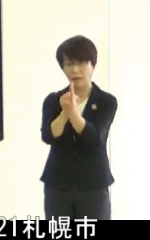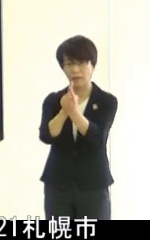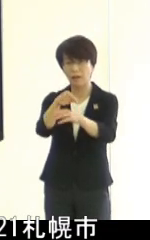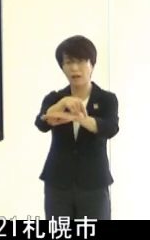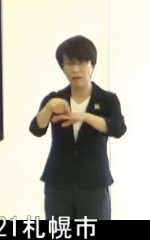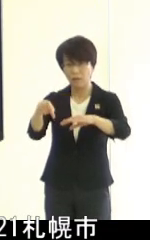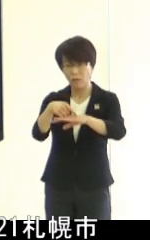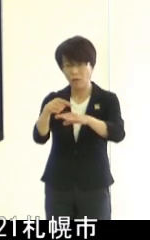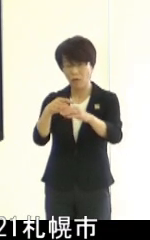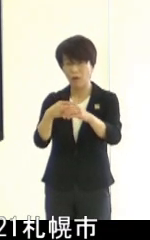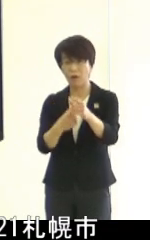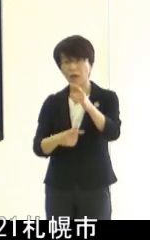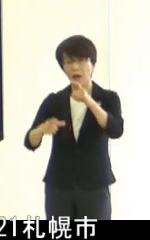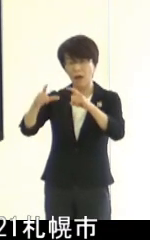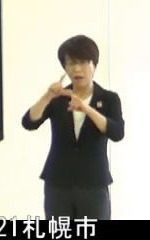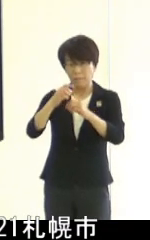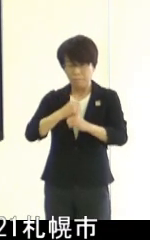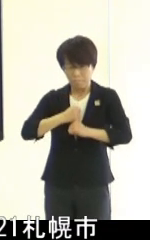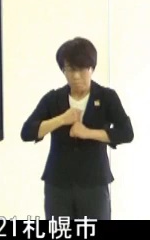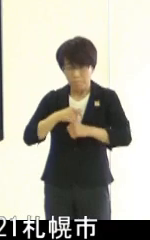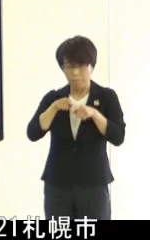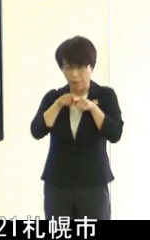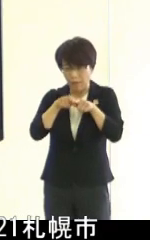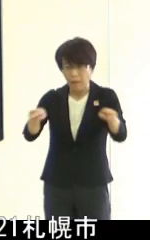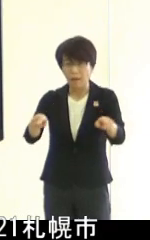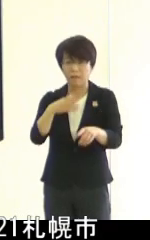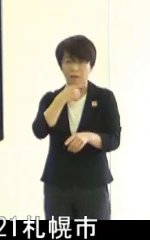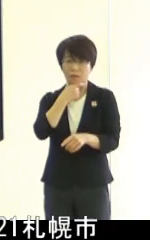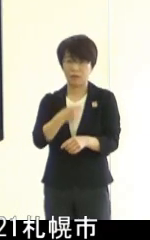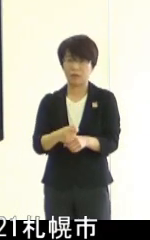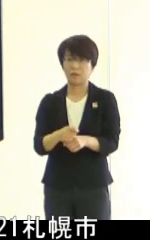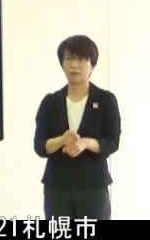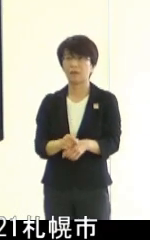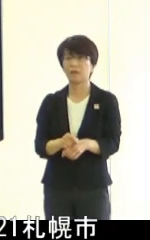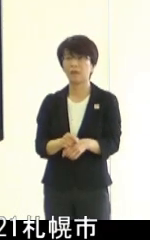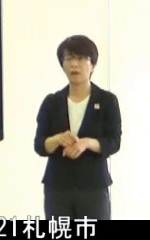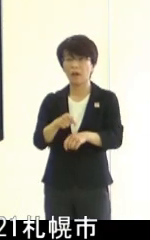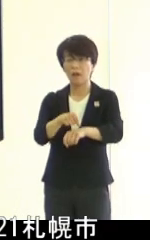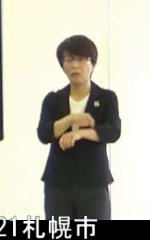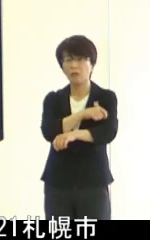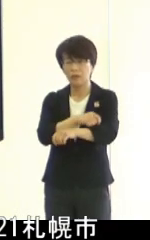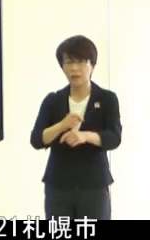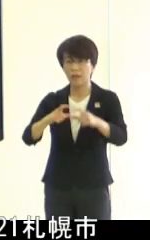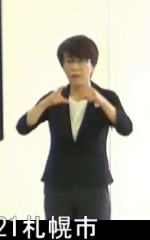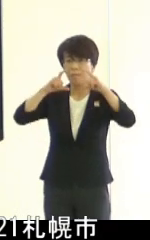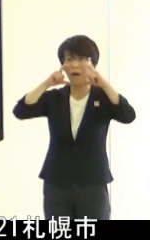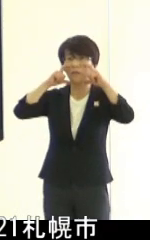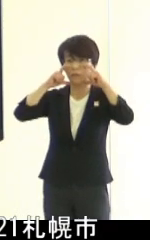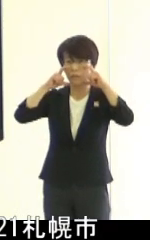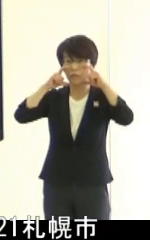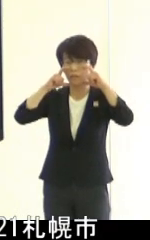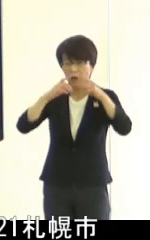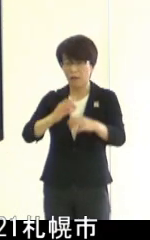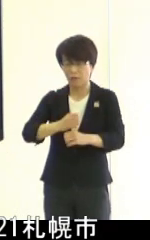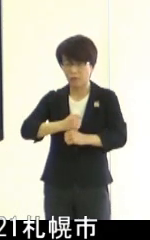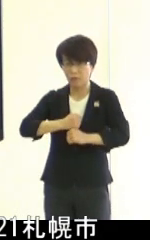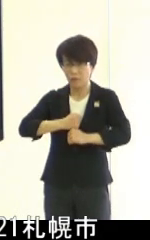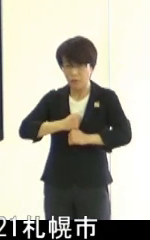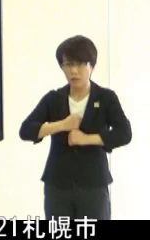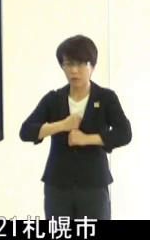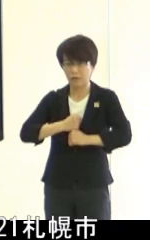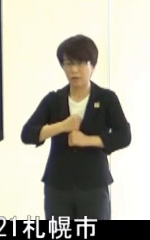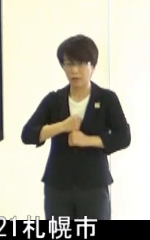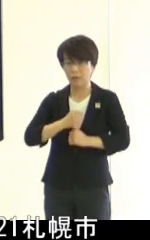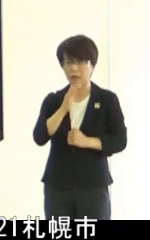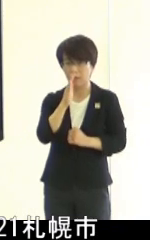をより徹底をしていただきたいというふうに思います特にあのマスクについては皆さん注意をし